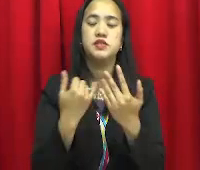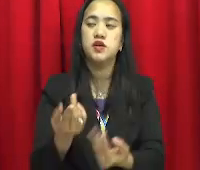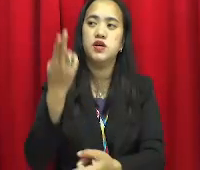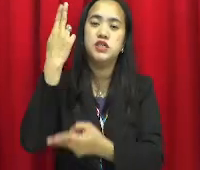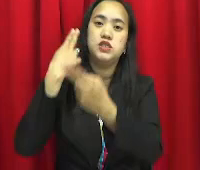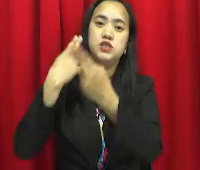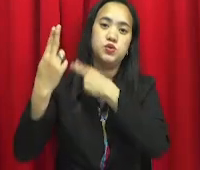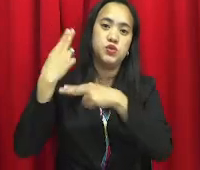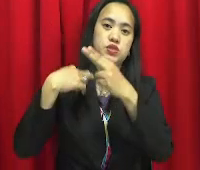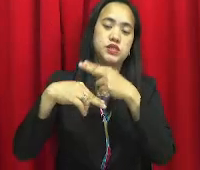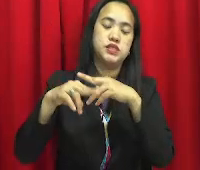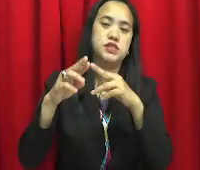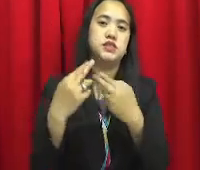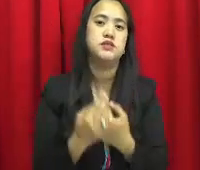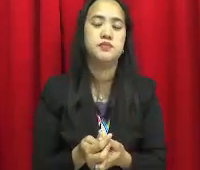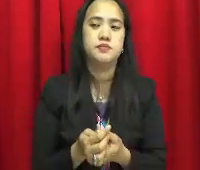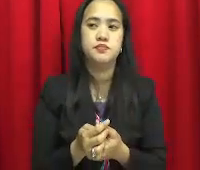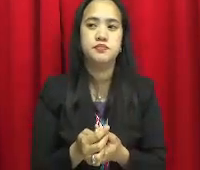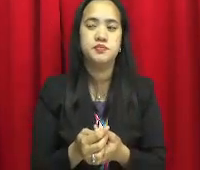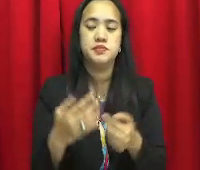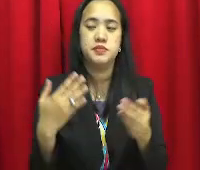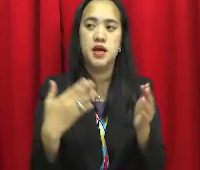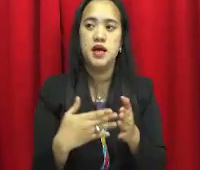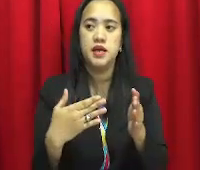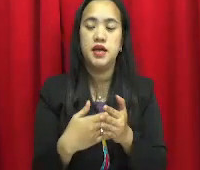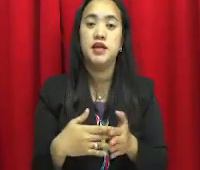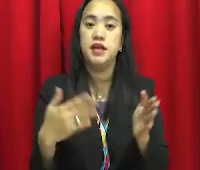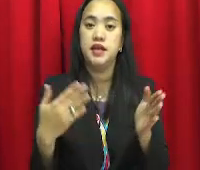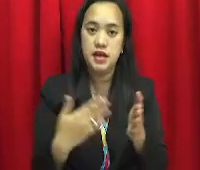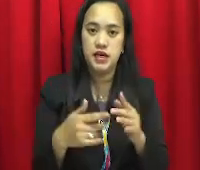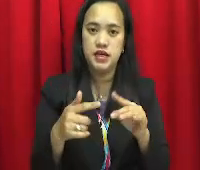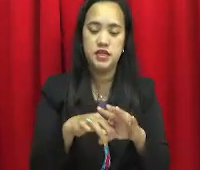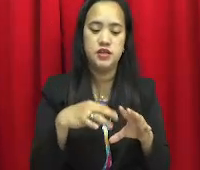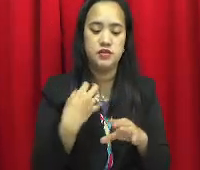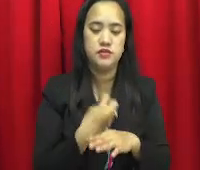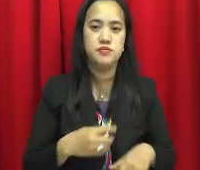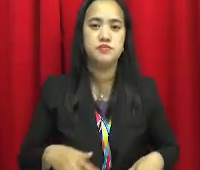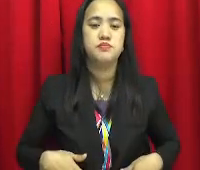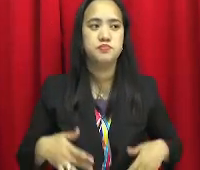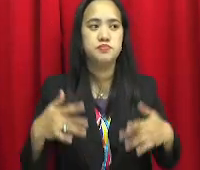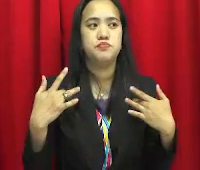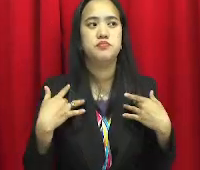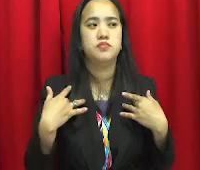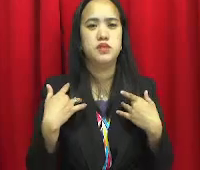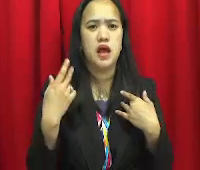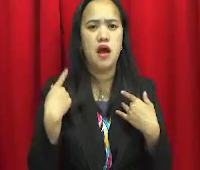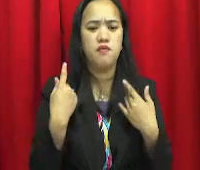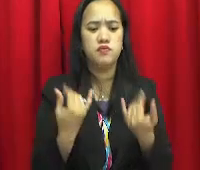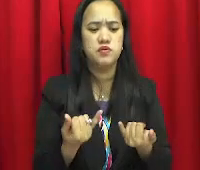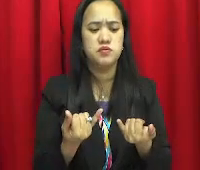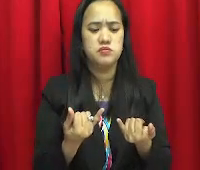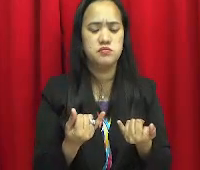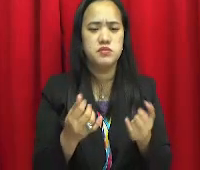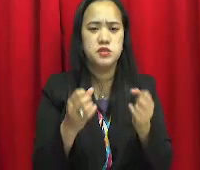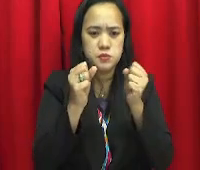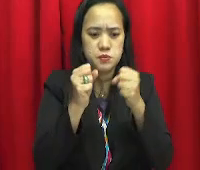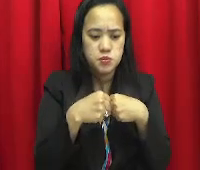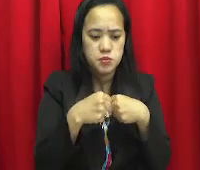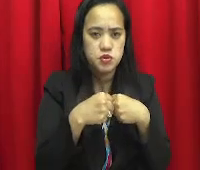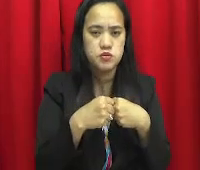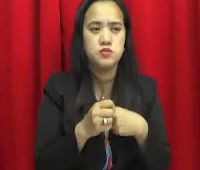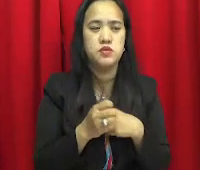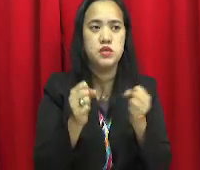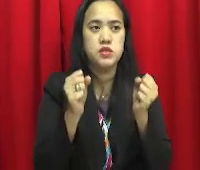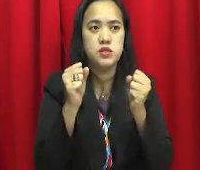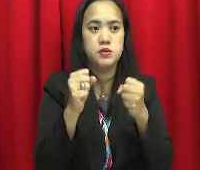yan ang grabe, mga kapatid. Kaya minsan, you know, nakagawa ka lang ngayon ng konting pagkakabali lang. Uh-huh. Kakalabitin ka na, oh,